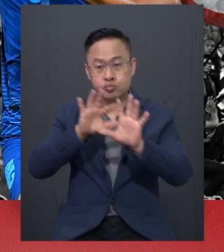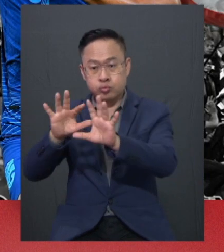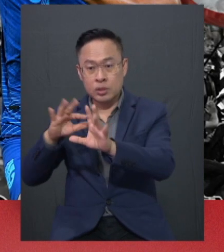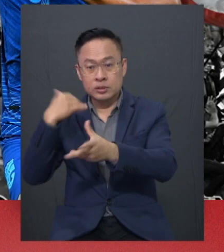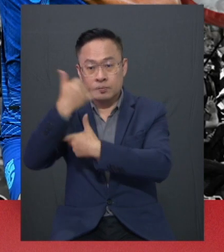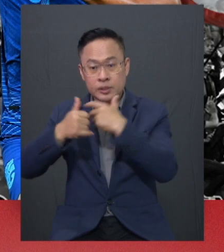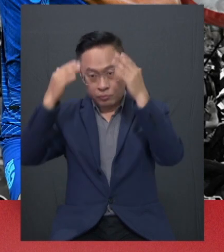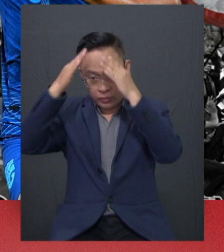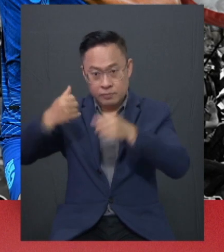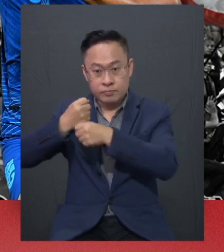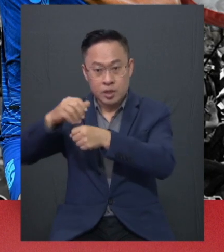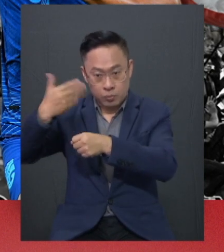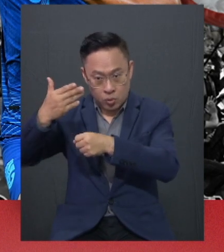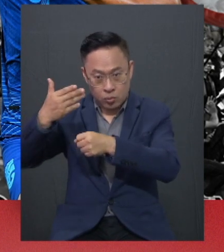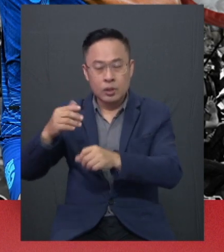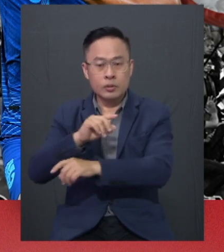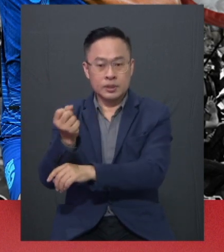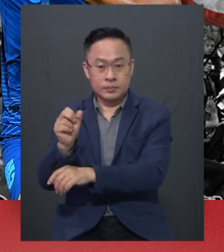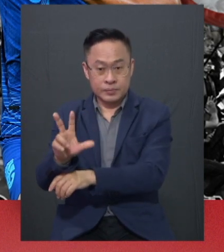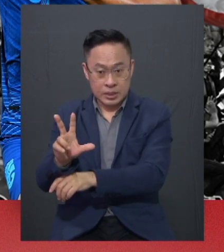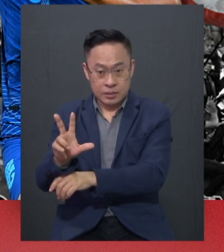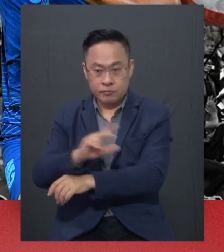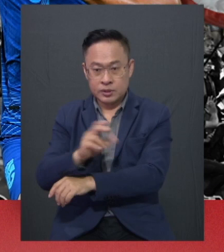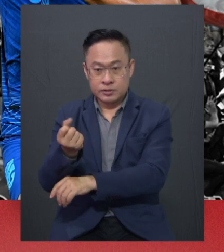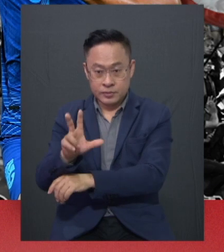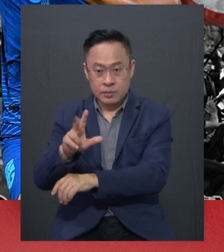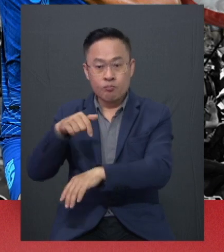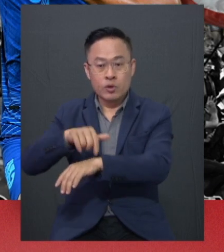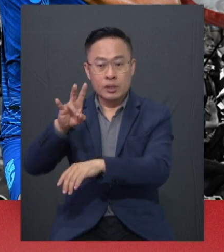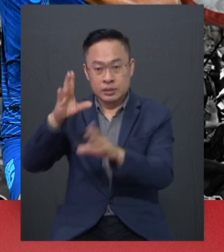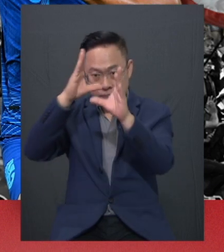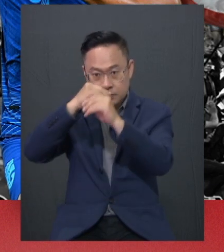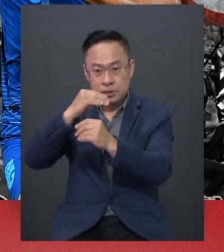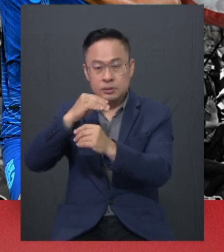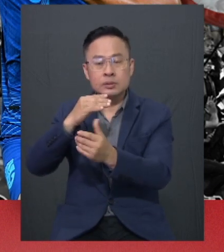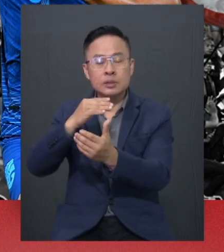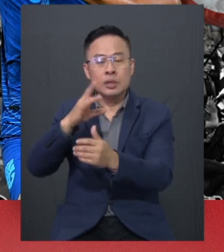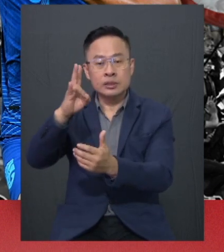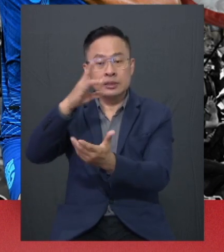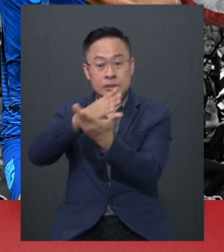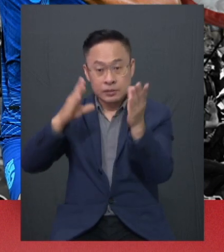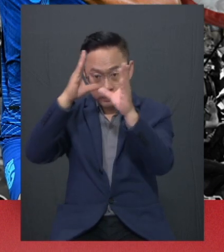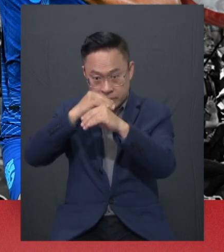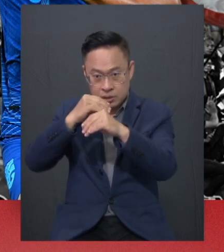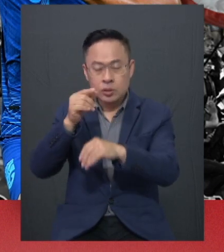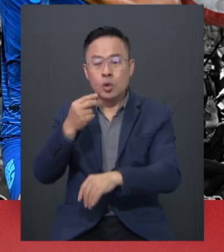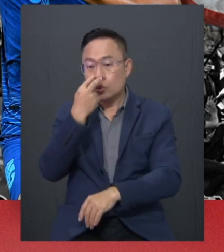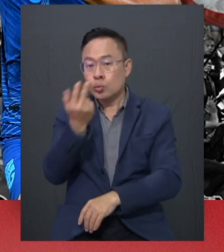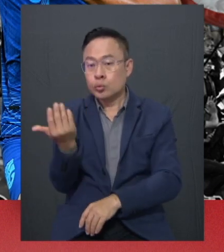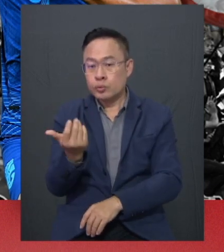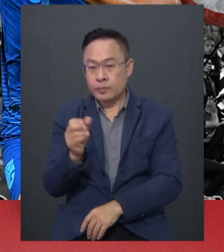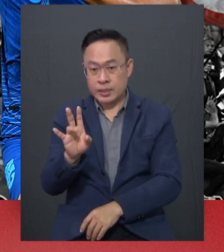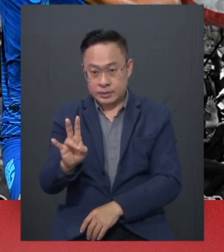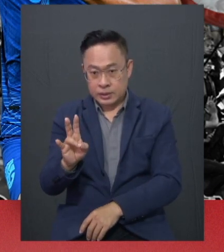ครับ13มกราคมนี้ก็คือพรุ่งนี้นะฮะ1ทุ่มครึ่งตามเวลาประเทศไทยครับถ่ายทอดสดทาง T-Sport 7ของเรานี่แหละ